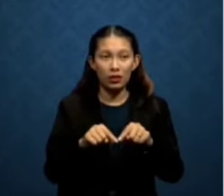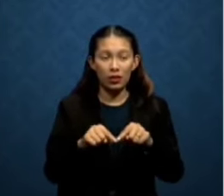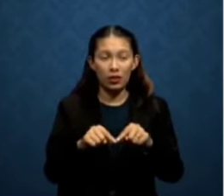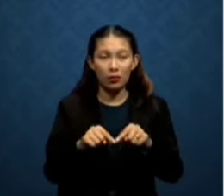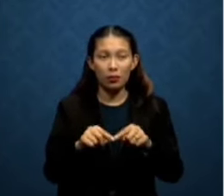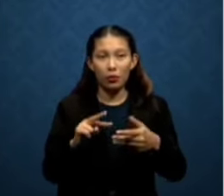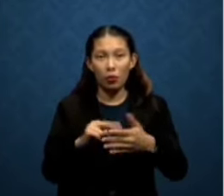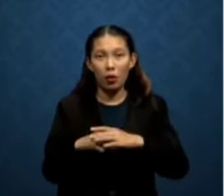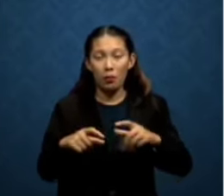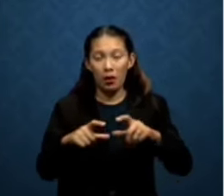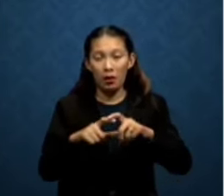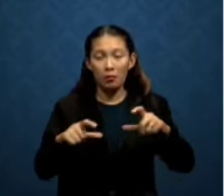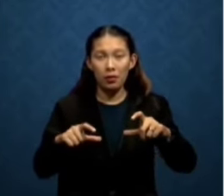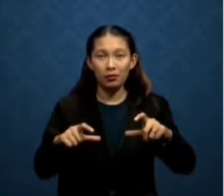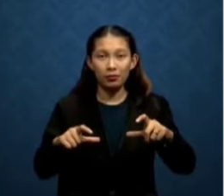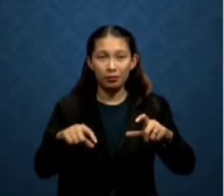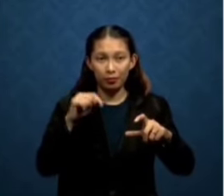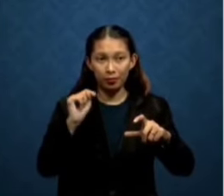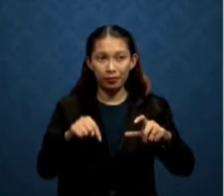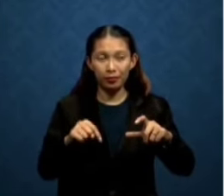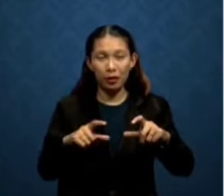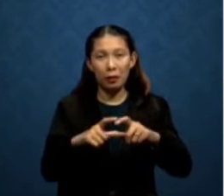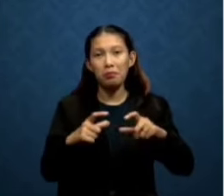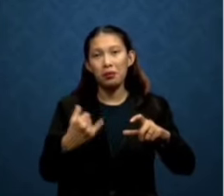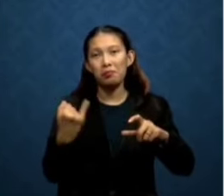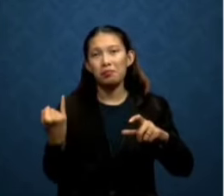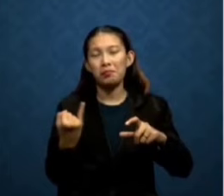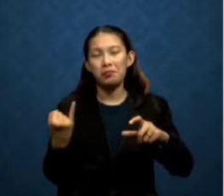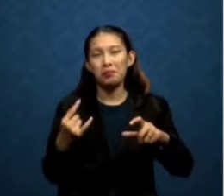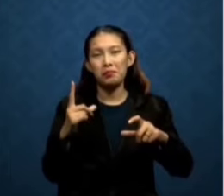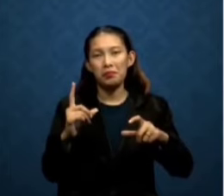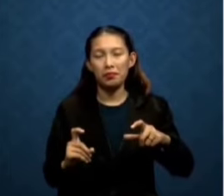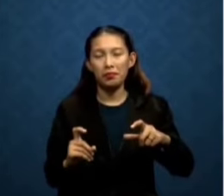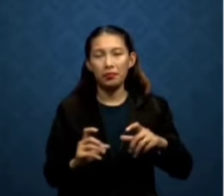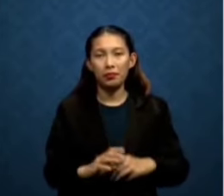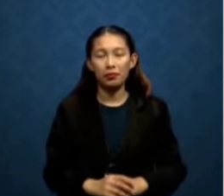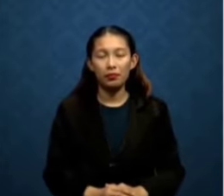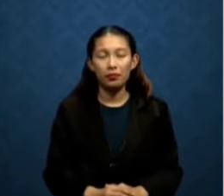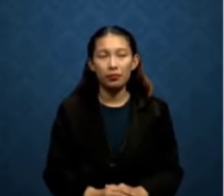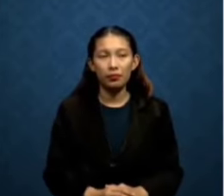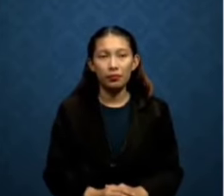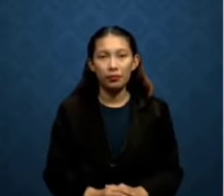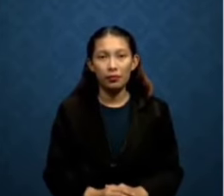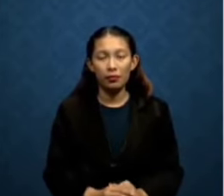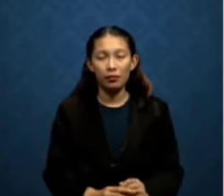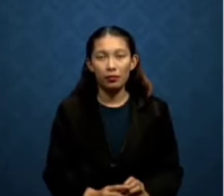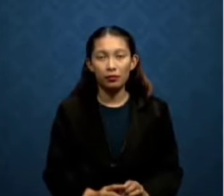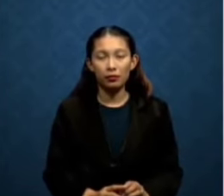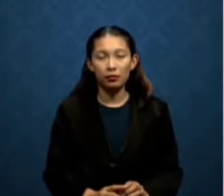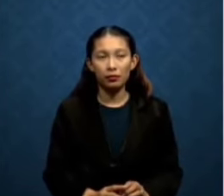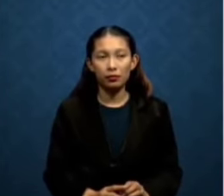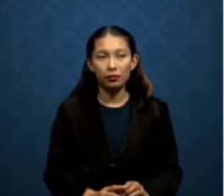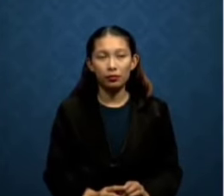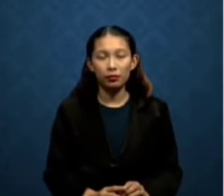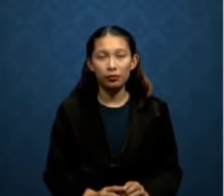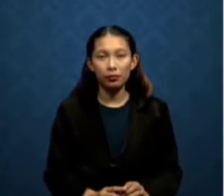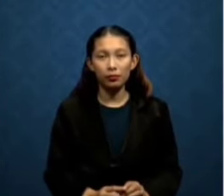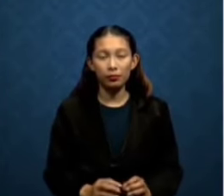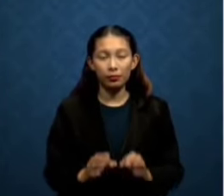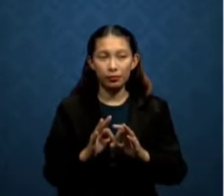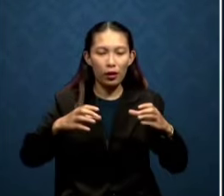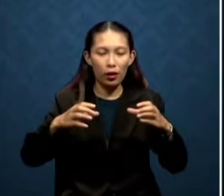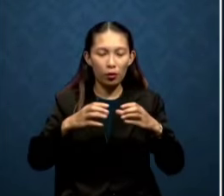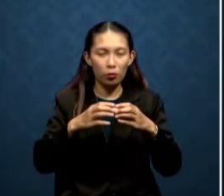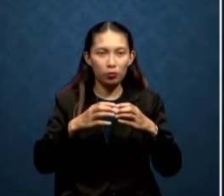เปิดให้สมาชิกวุฒิสภาปรึกษาหารือเกี่ยวกับปัญหาความเดือดร้อนของประชาชนหรือปัญหาอื่นใดซึ่งมีสมาชิกวุฒิสภาของปรึกษาหารือรวม 12คน